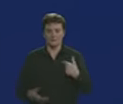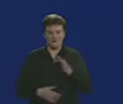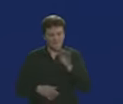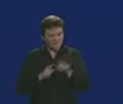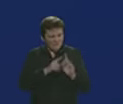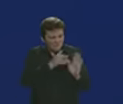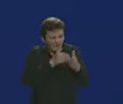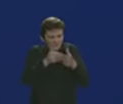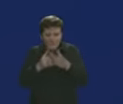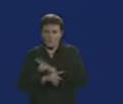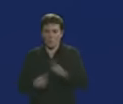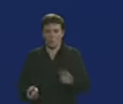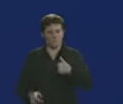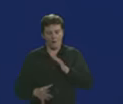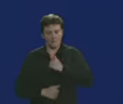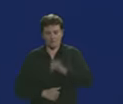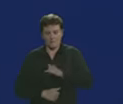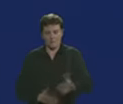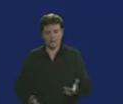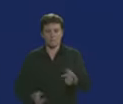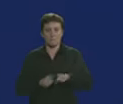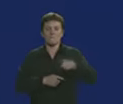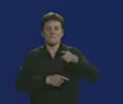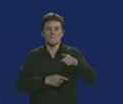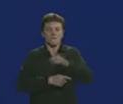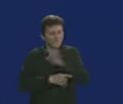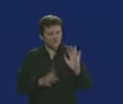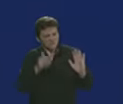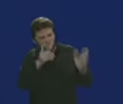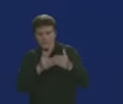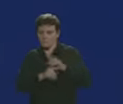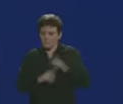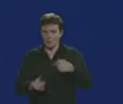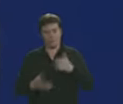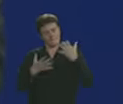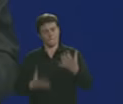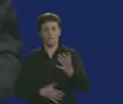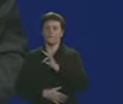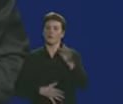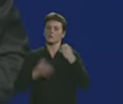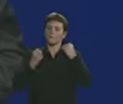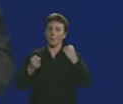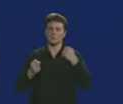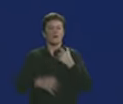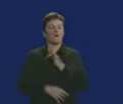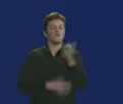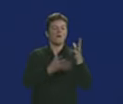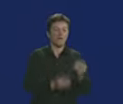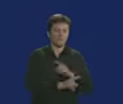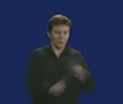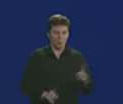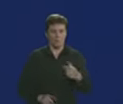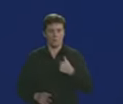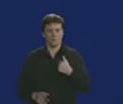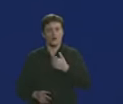repliée sur elle-même. Jamais je n'accepterai la fermeture de la France. Moi, je milite pour une France forte, pas pour une France faible. Jamais je ne vous